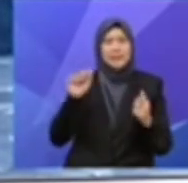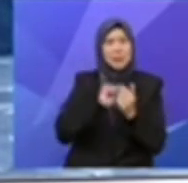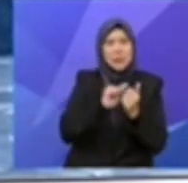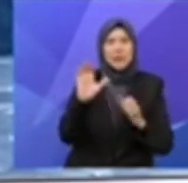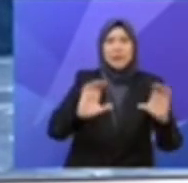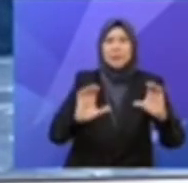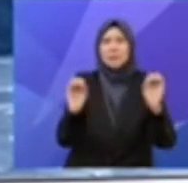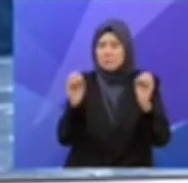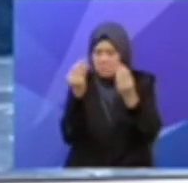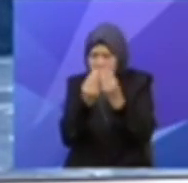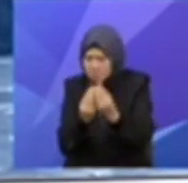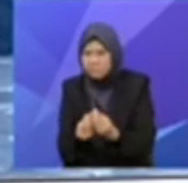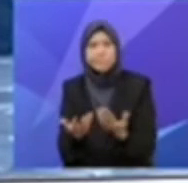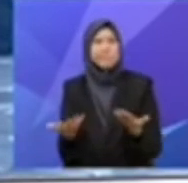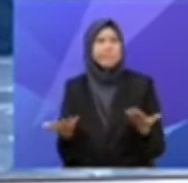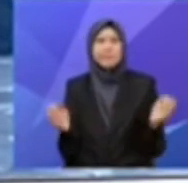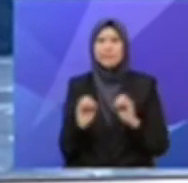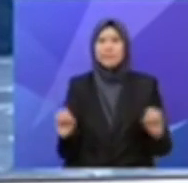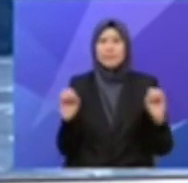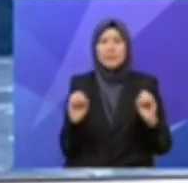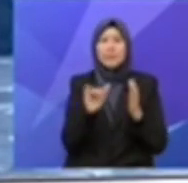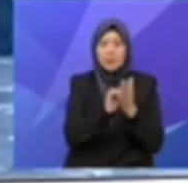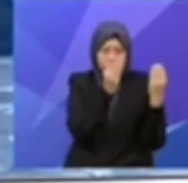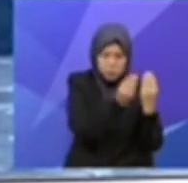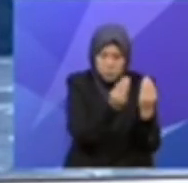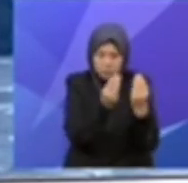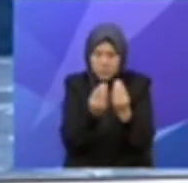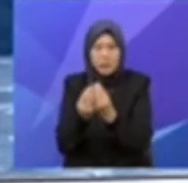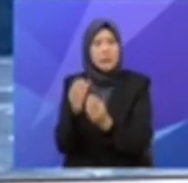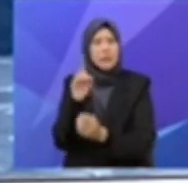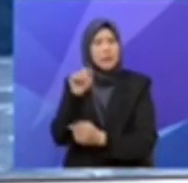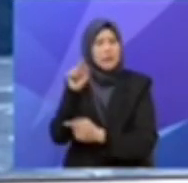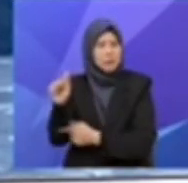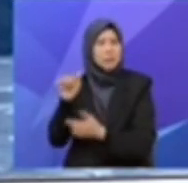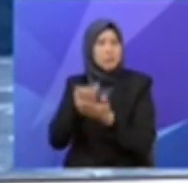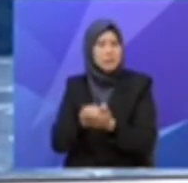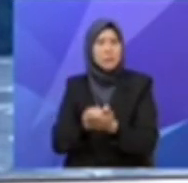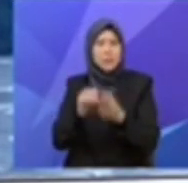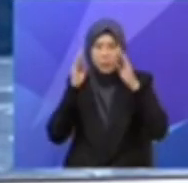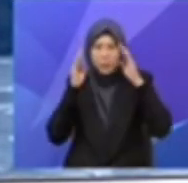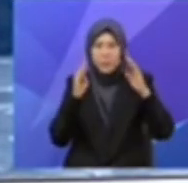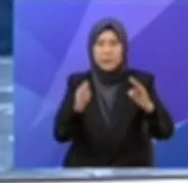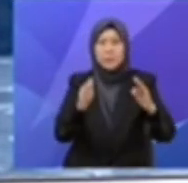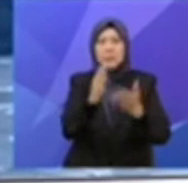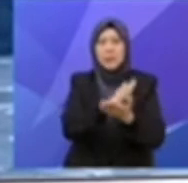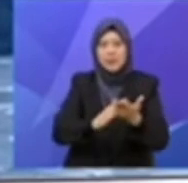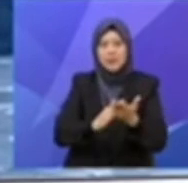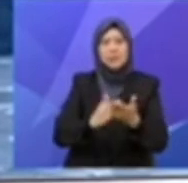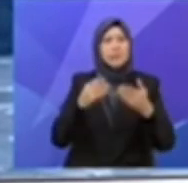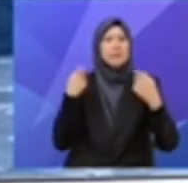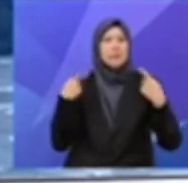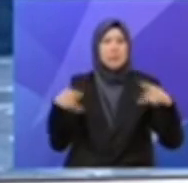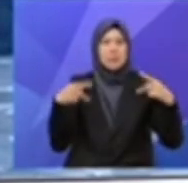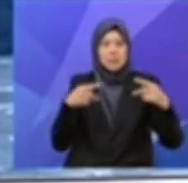jadi data-data seperti dia jam juga akan kita fokus kepada Epic sektor-sektor tertentu